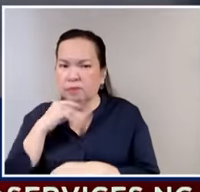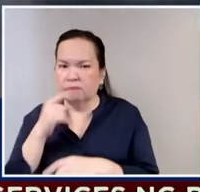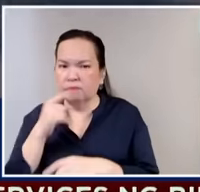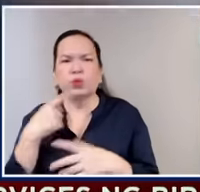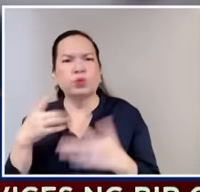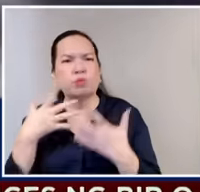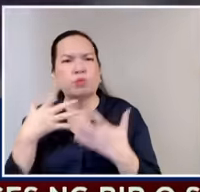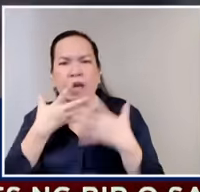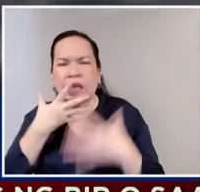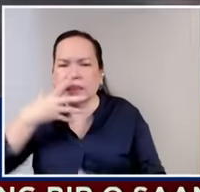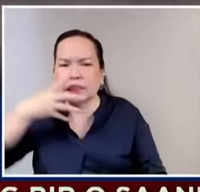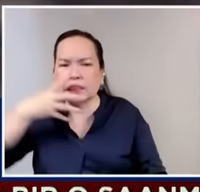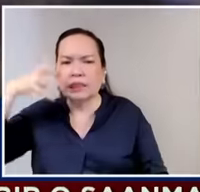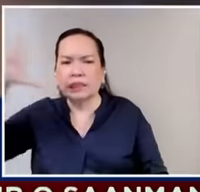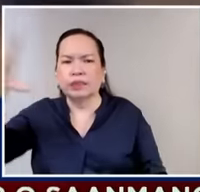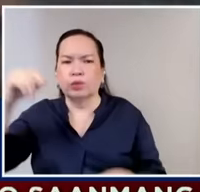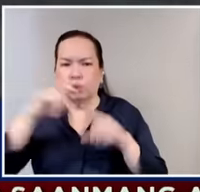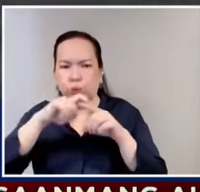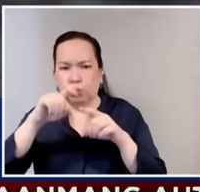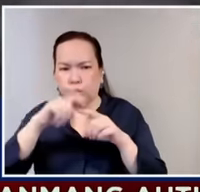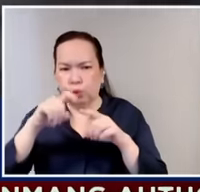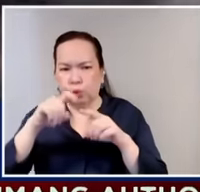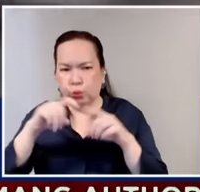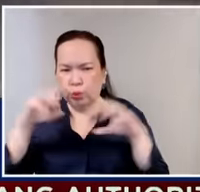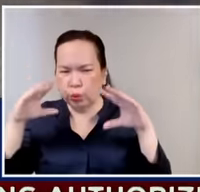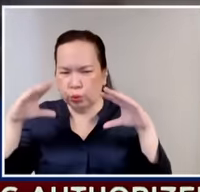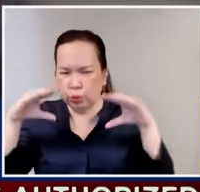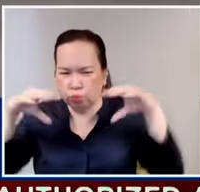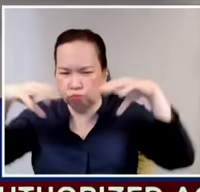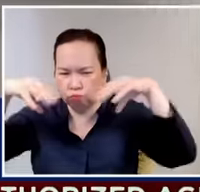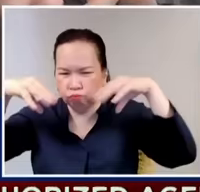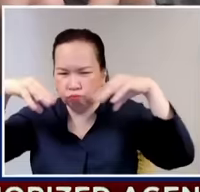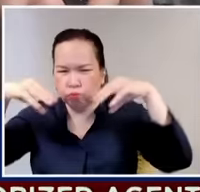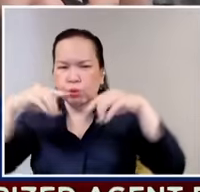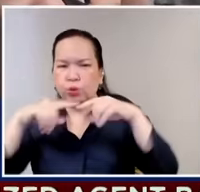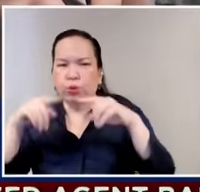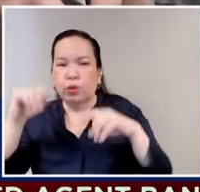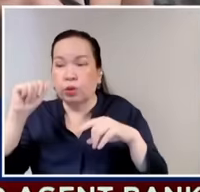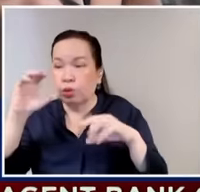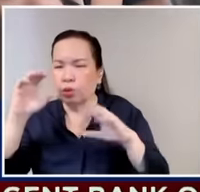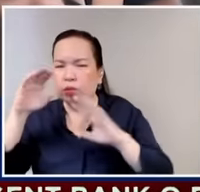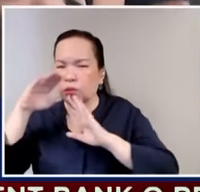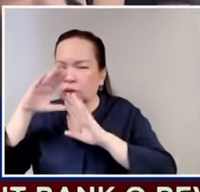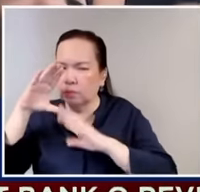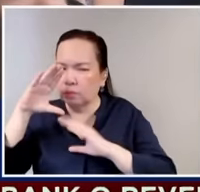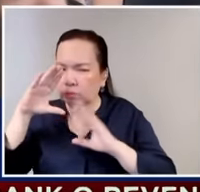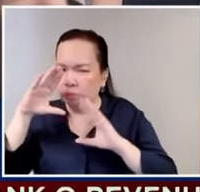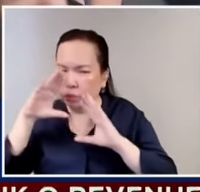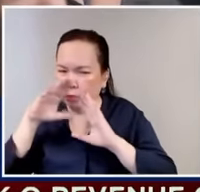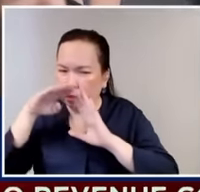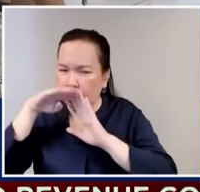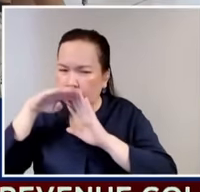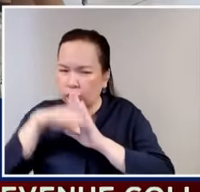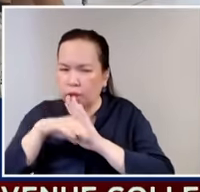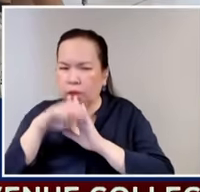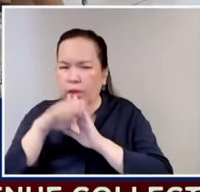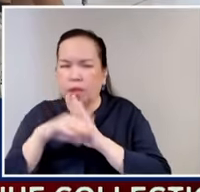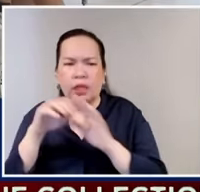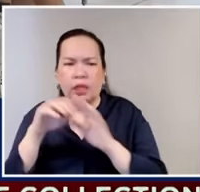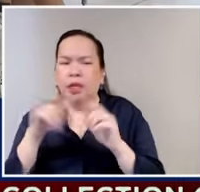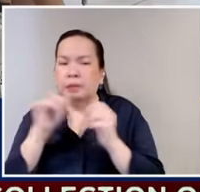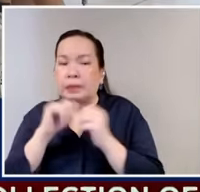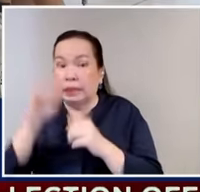ng power fluctuation sa Terminal 2 kaya humina ang aircon. Nililaw naman ang pamunuan na hindi power outage ang